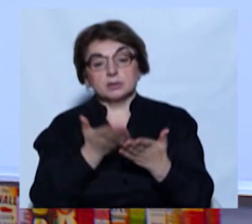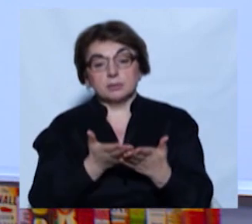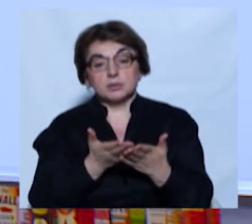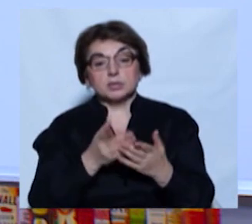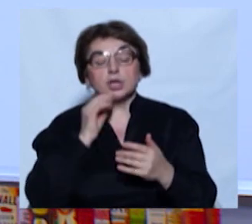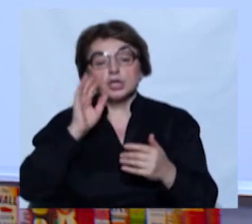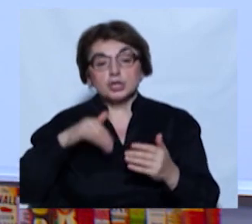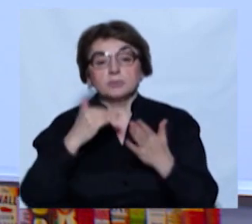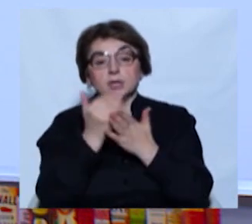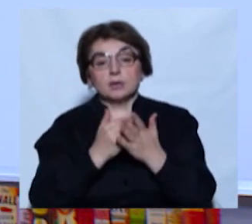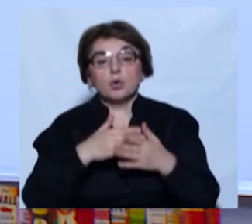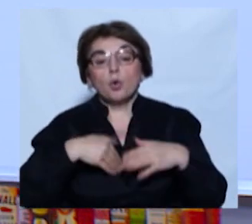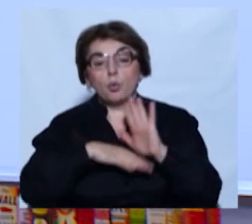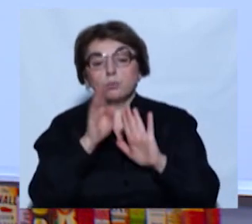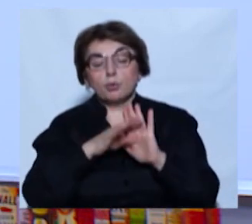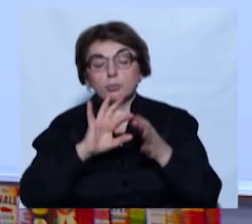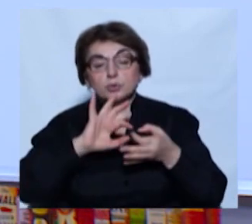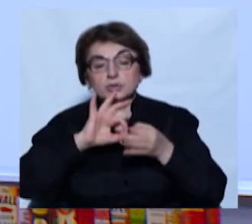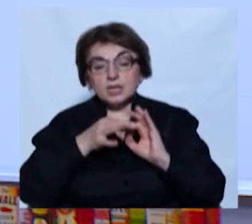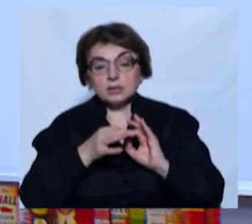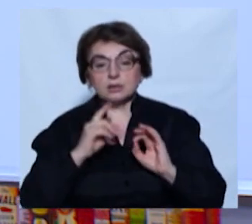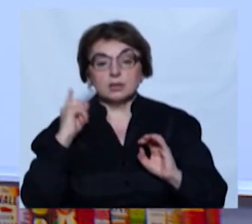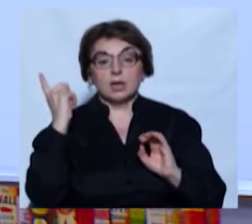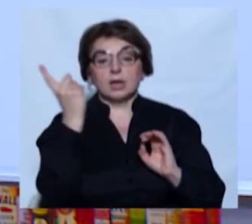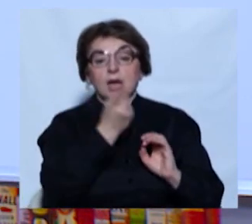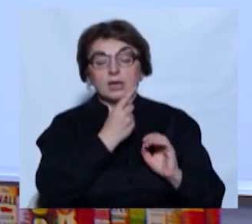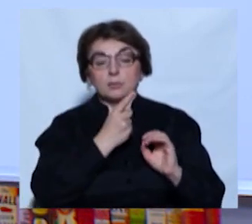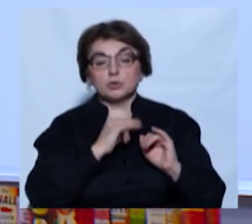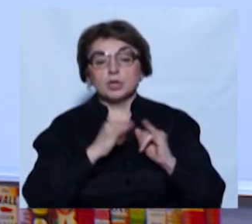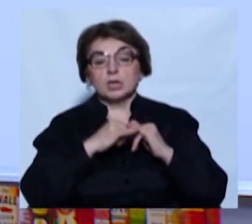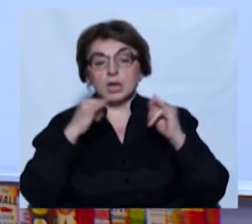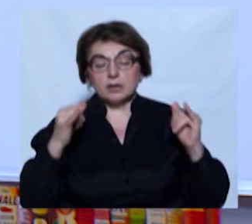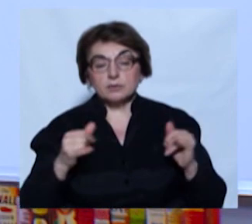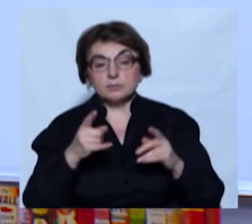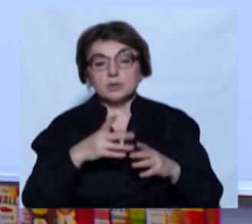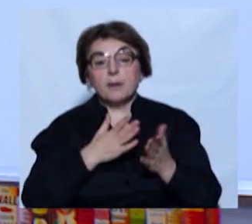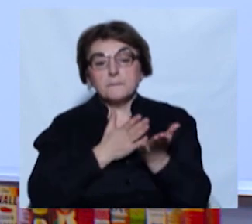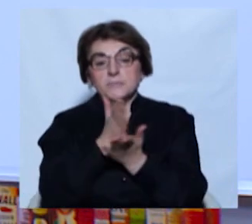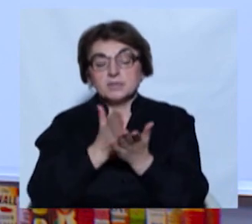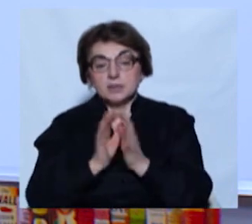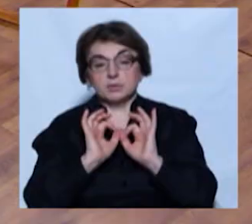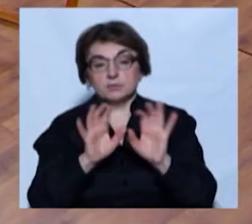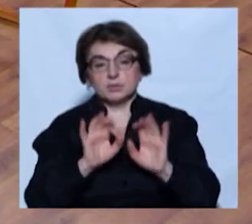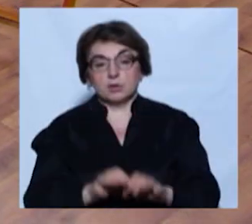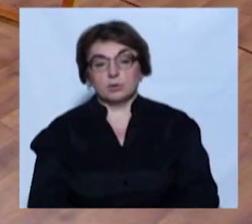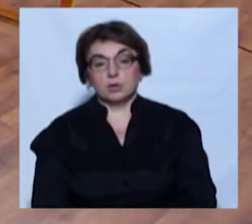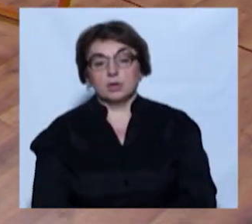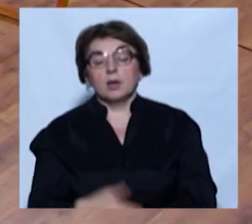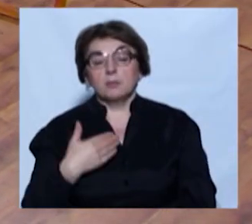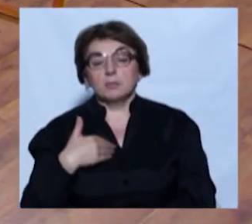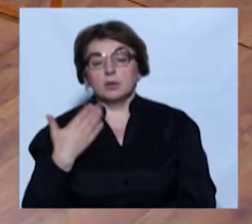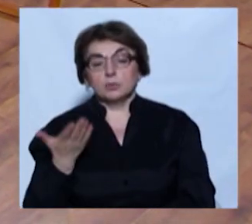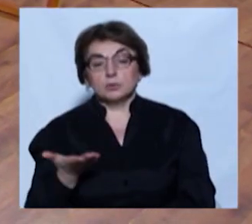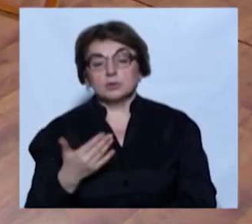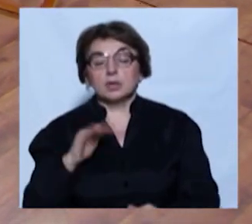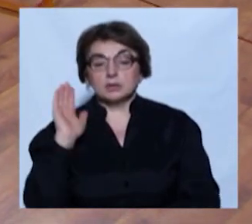შემდეგ გაკვეთილზე ჩვენ უფრო დეტალურად გარემოს მდგრად განვითარებაზე და ზოგადად მდგრადი განვითარების მიზნებზე ვისაუბრებთ. ახლა